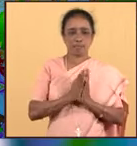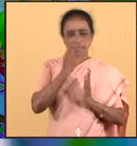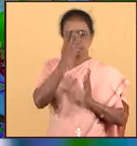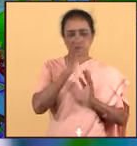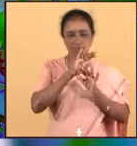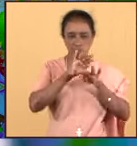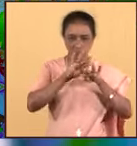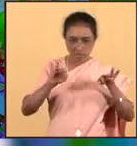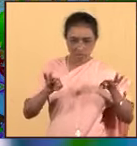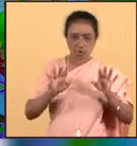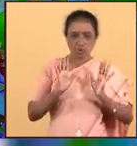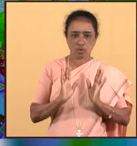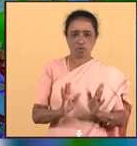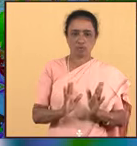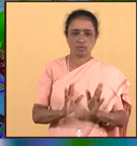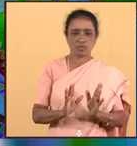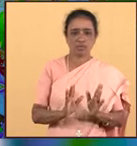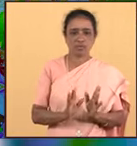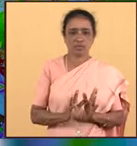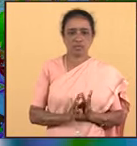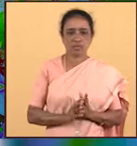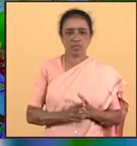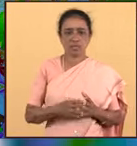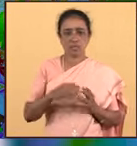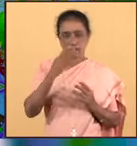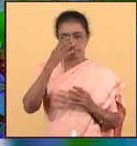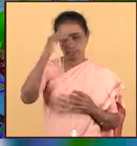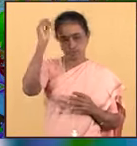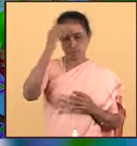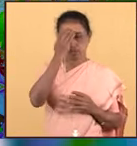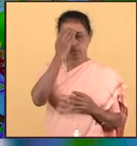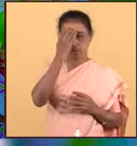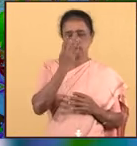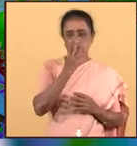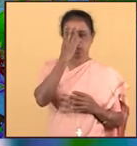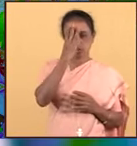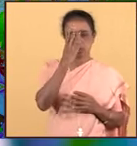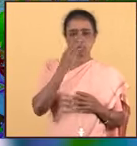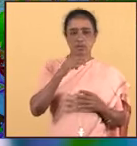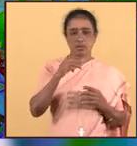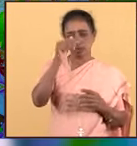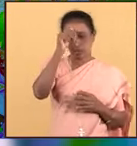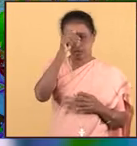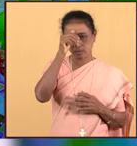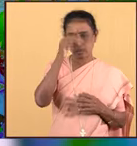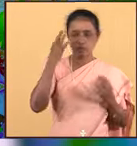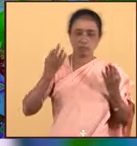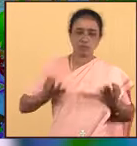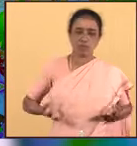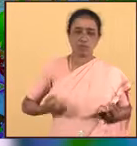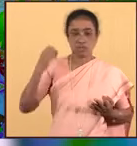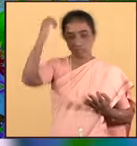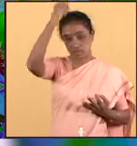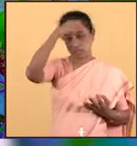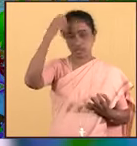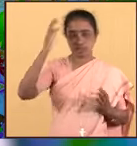பிரிக்கும் கோட்பாடாகும். இப்போ மதம் என்றால் என்ன? நம்ம சொன்ன மாதிரி இஸ்லாம், இந்து, கிறிஸ்துவம்,